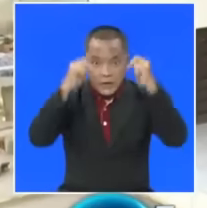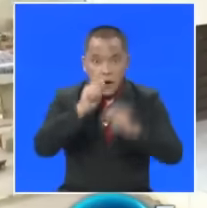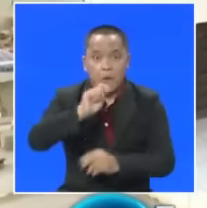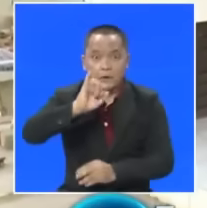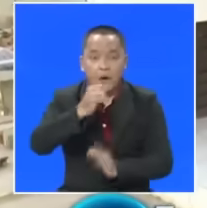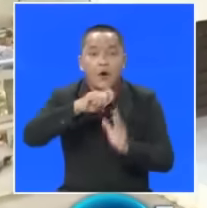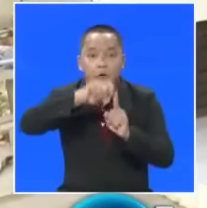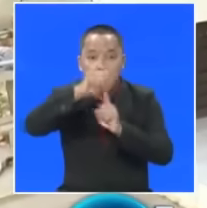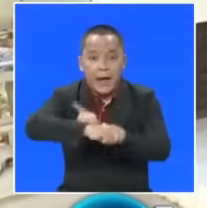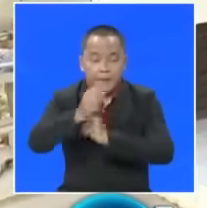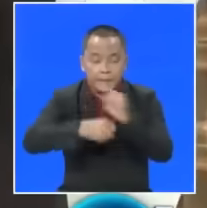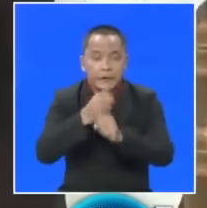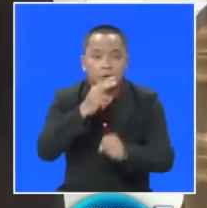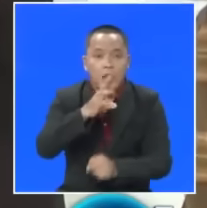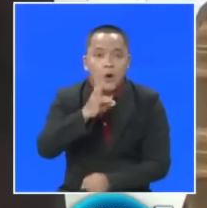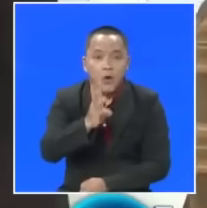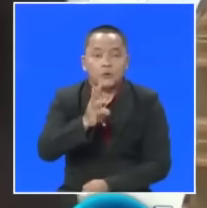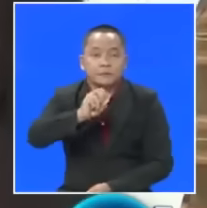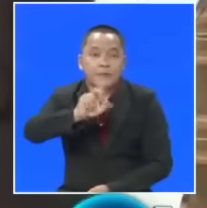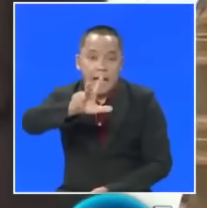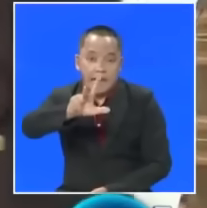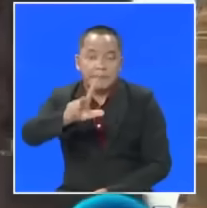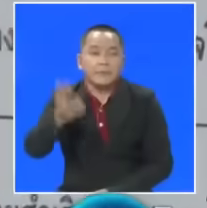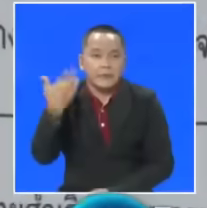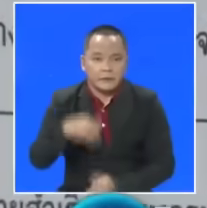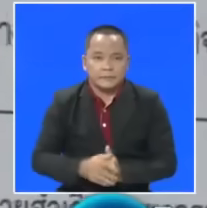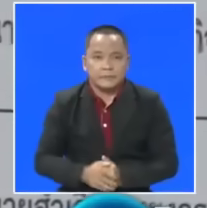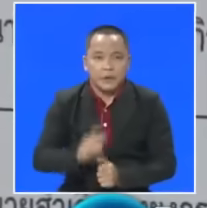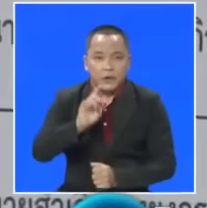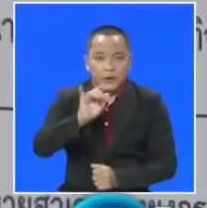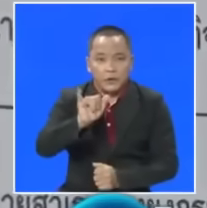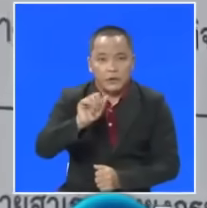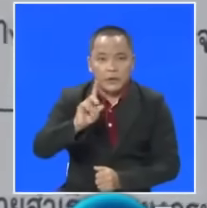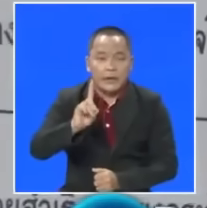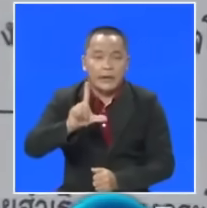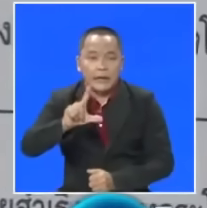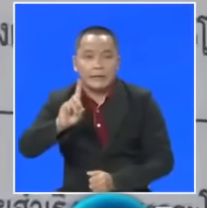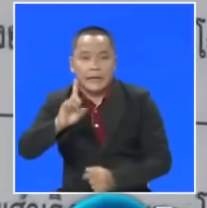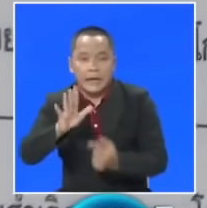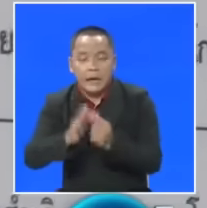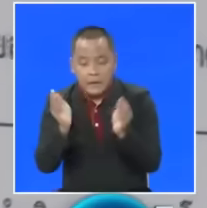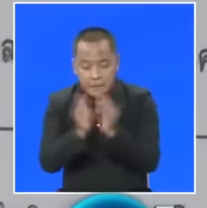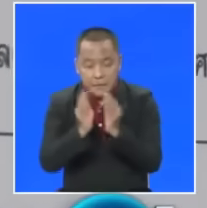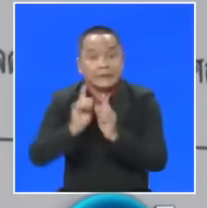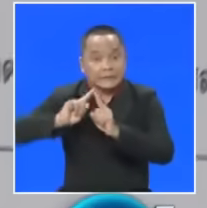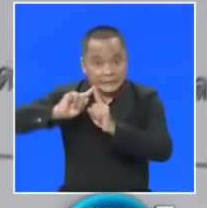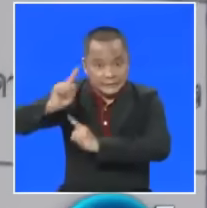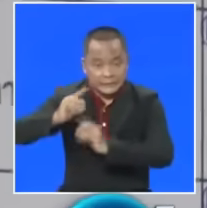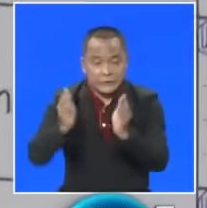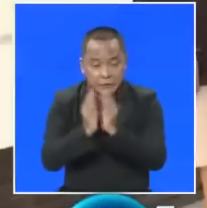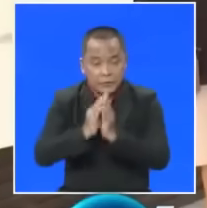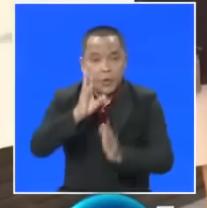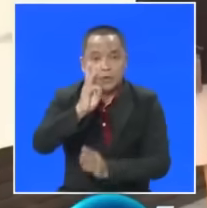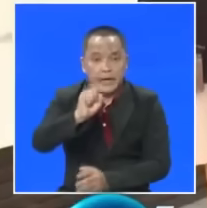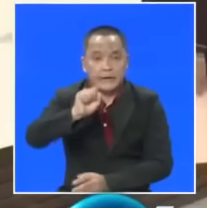ครราชสีมาเมื่อปี2563นางยลดาหวังสุภกิจโกศลมีคะแนนเป็นอันดับหนึ่งได้จำน